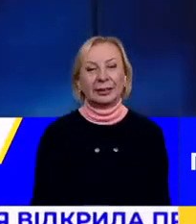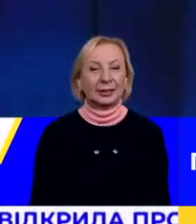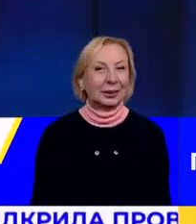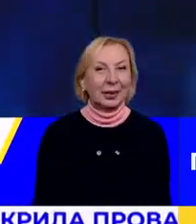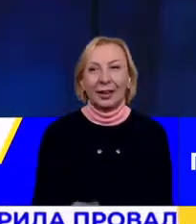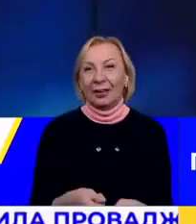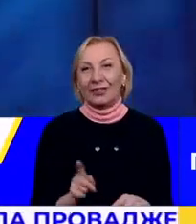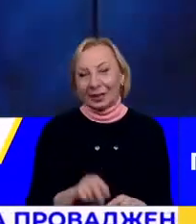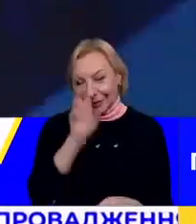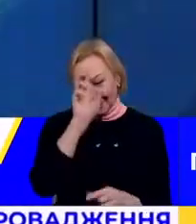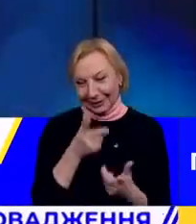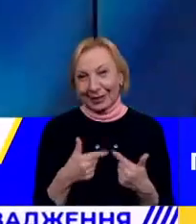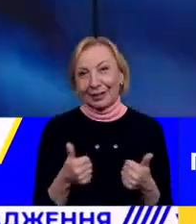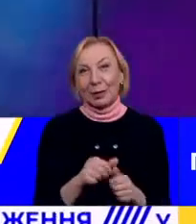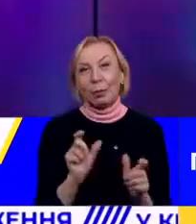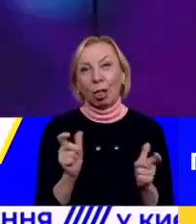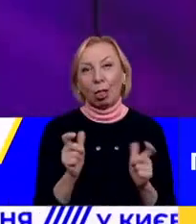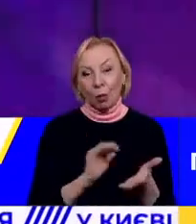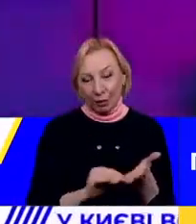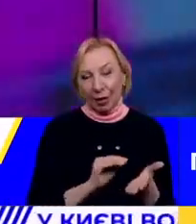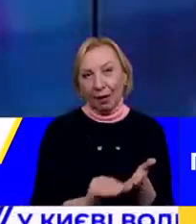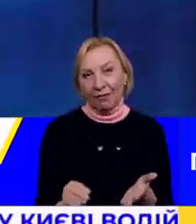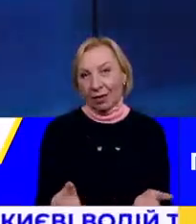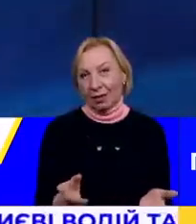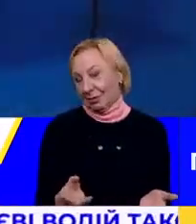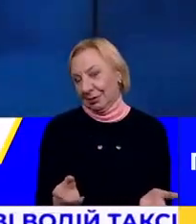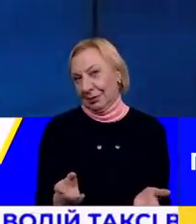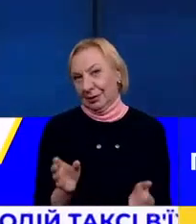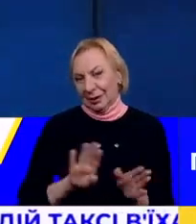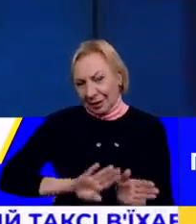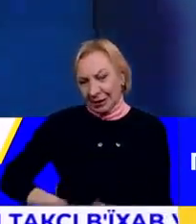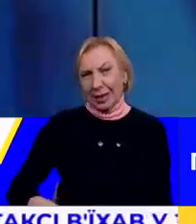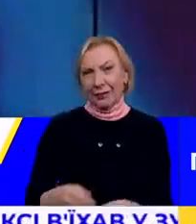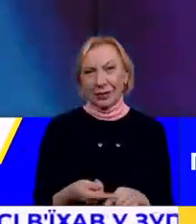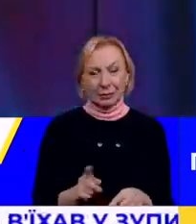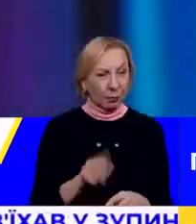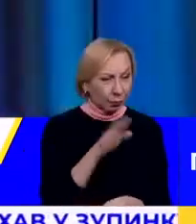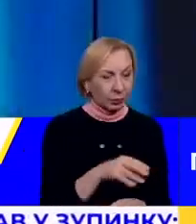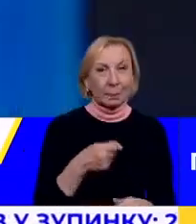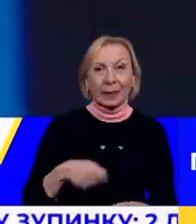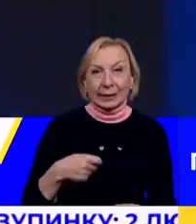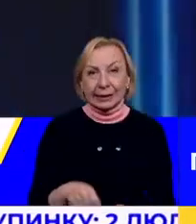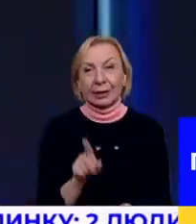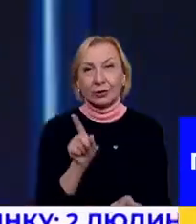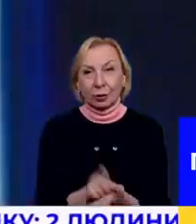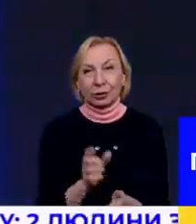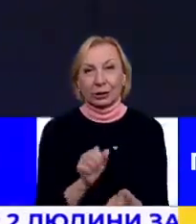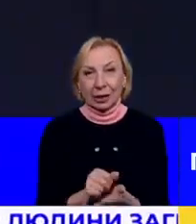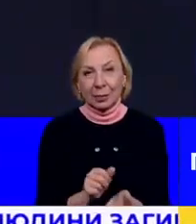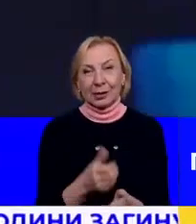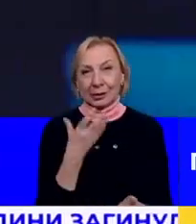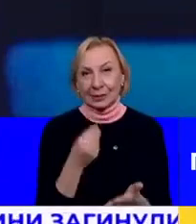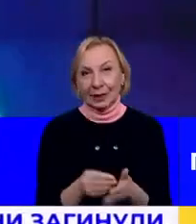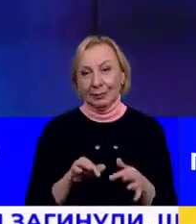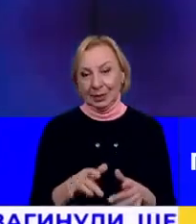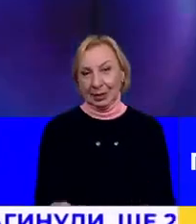цій країні. Слушайте, да, оставьте ви блогерам блогерське, да, кесарю кесарю. Оставьте там, президент должен займатися своїм ділом. Ну, класно